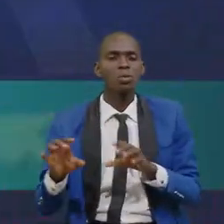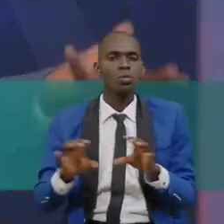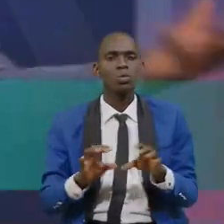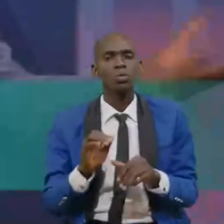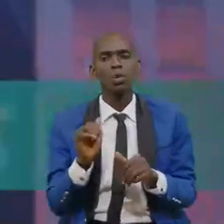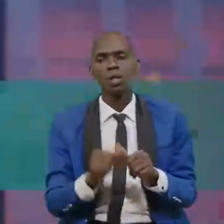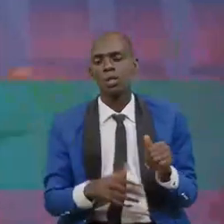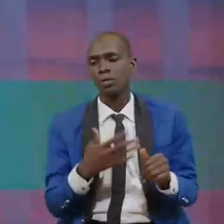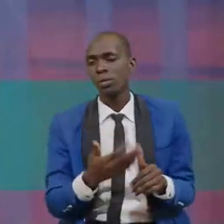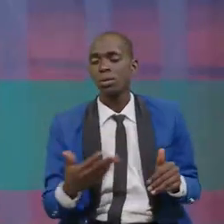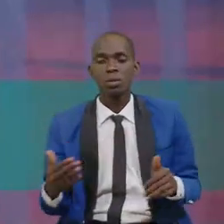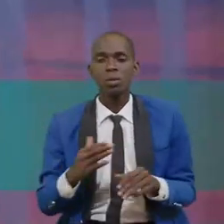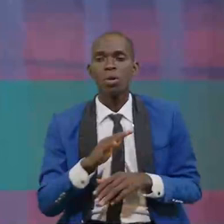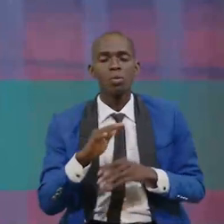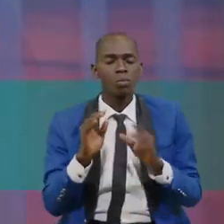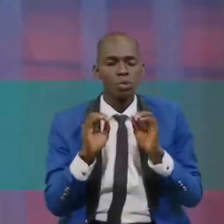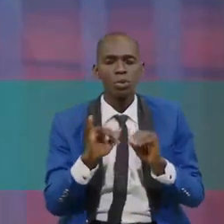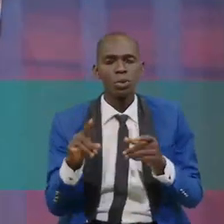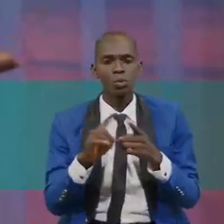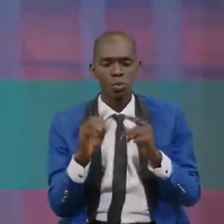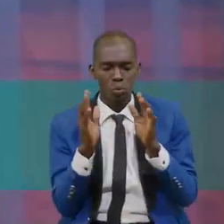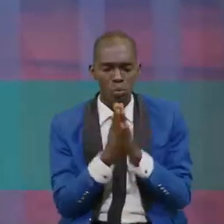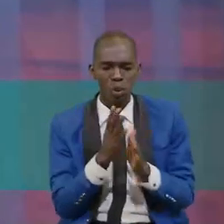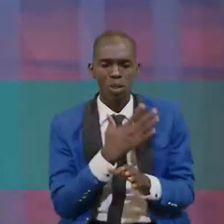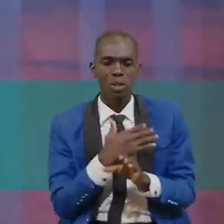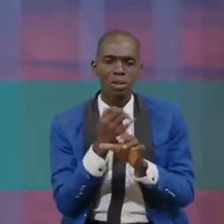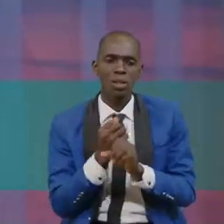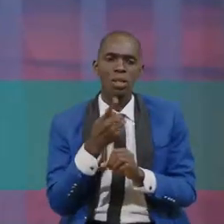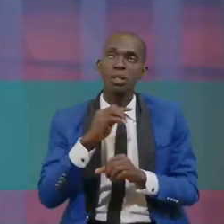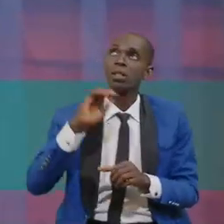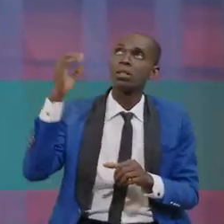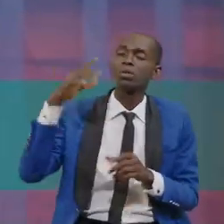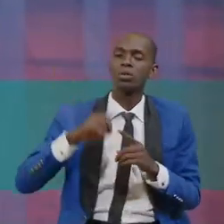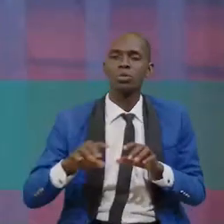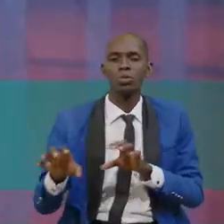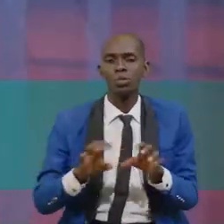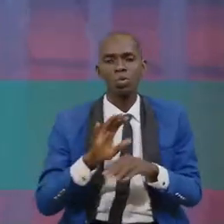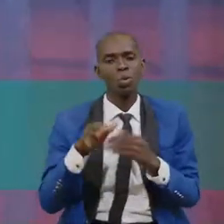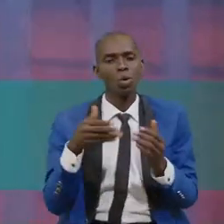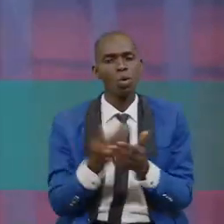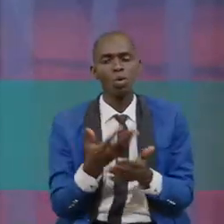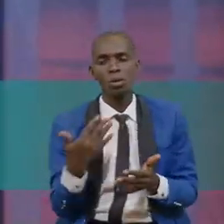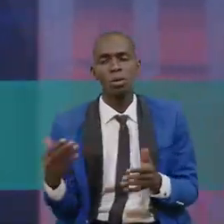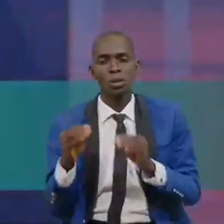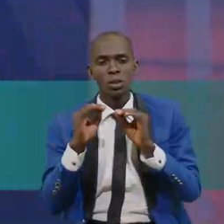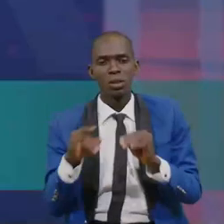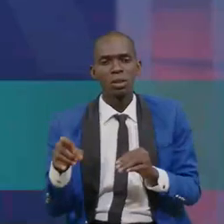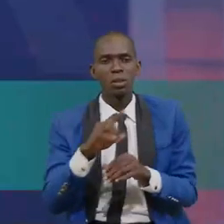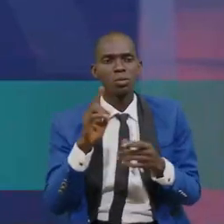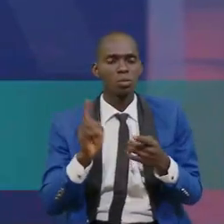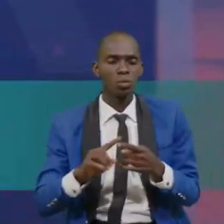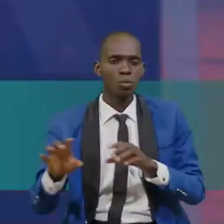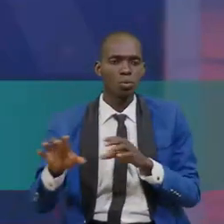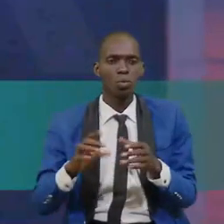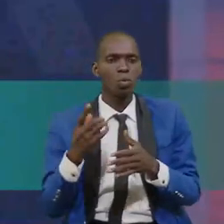que enseignez, observez, à prier pour avoir la grâce, pour faire toutes choses, enseignez-leur à observer tout ce que je vous